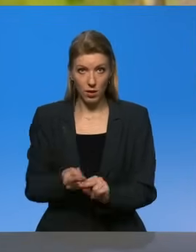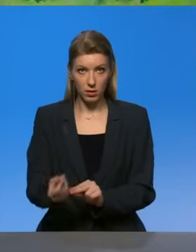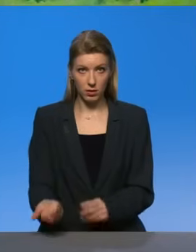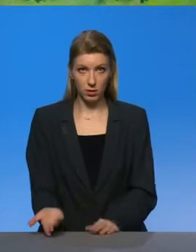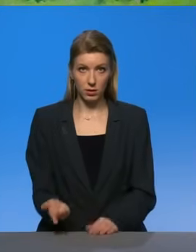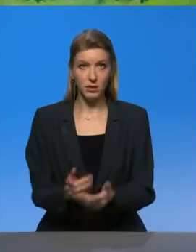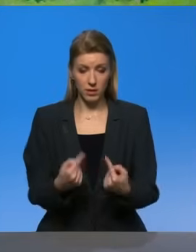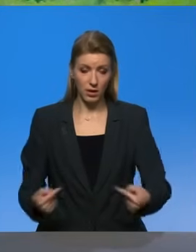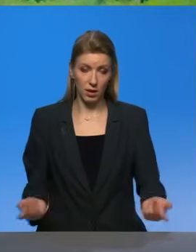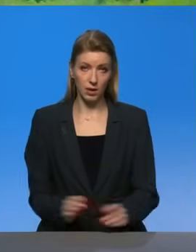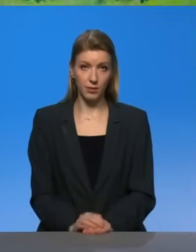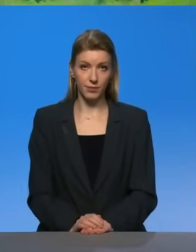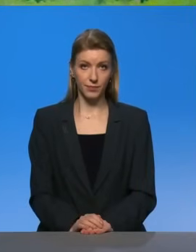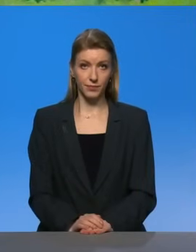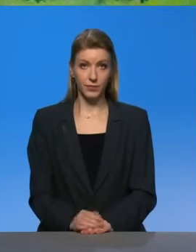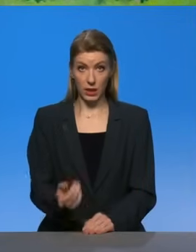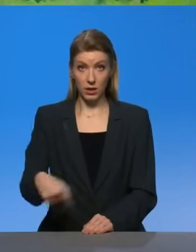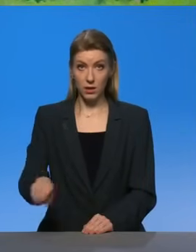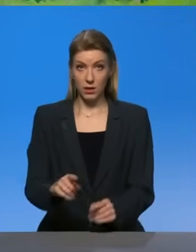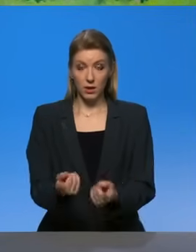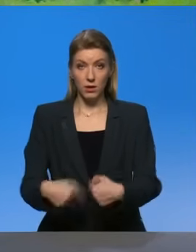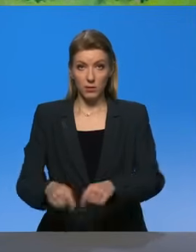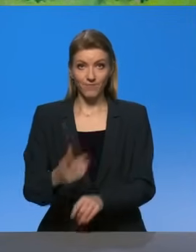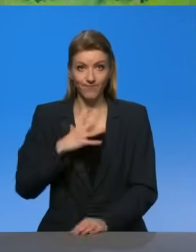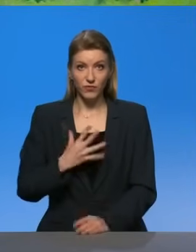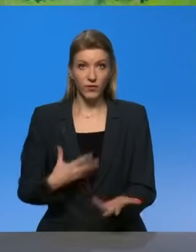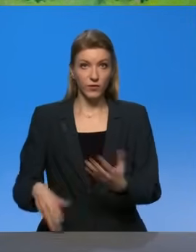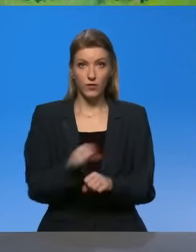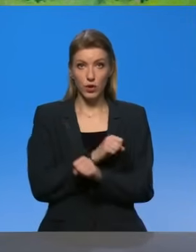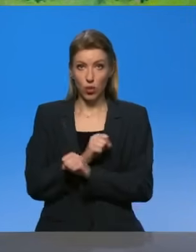дальше. Прекратить все эти каникулы, естественно, по